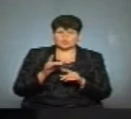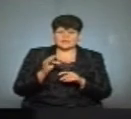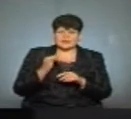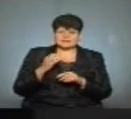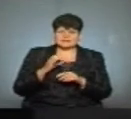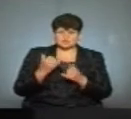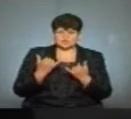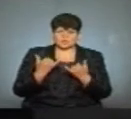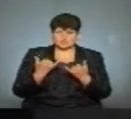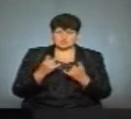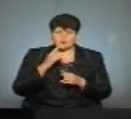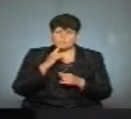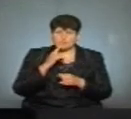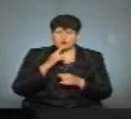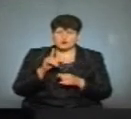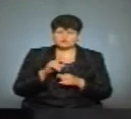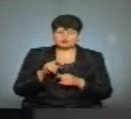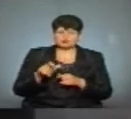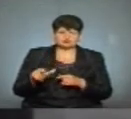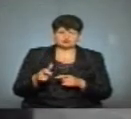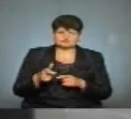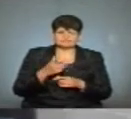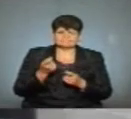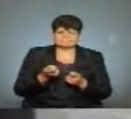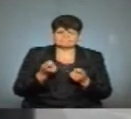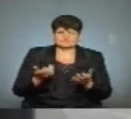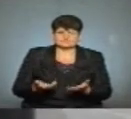сьогодні. Поки що люди не дуже їдуть.